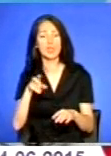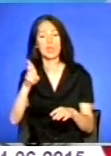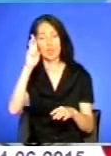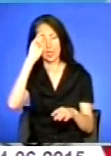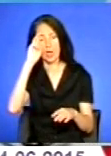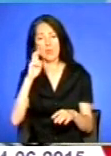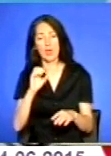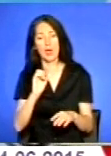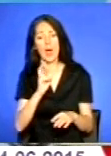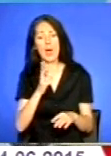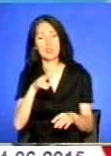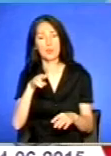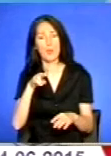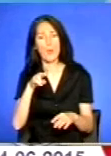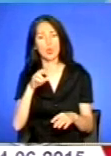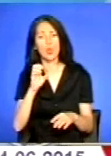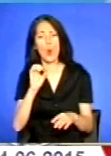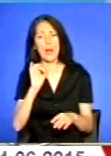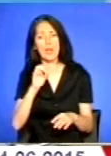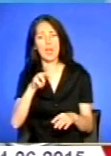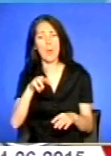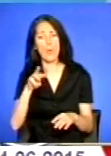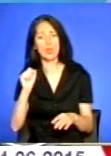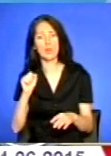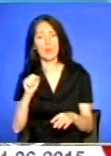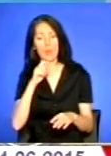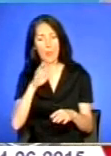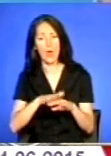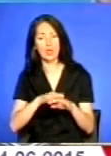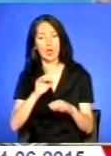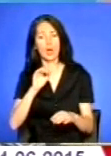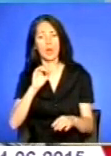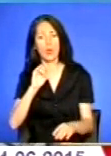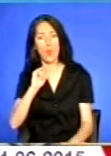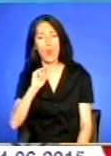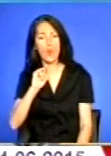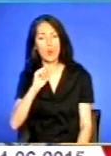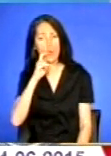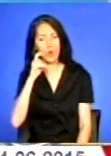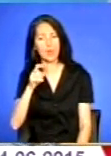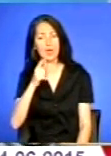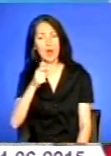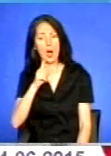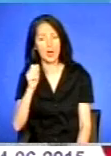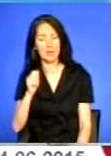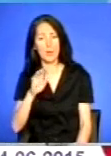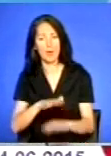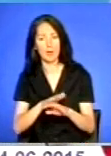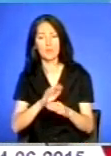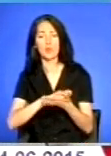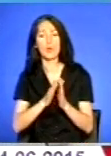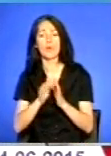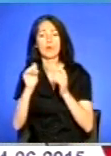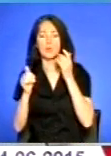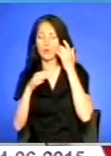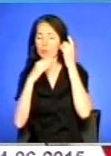Державний експортно-імпортний банк України і Укргазбанк. Умови кредитування. Вони багато